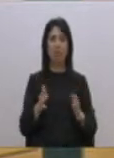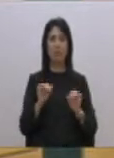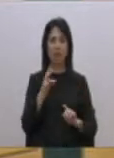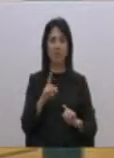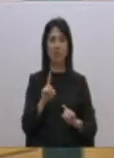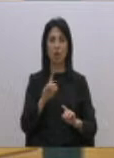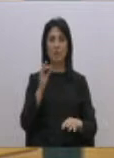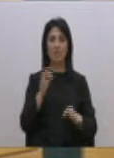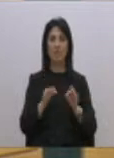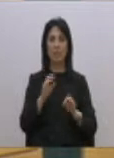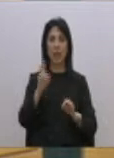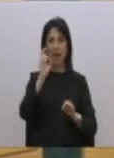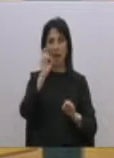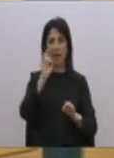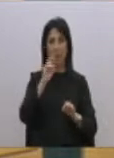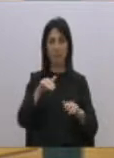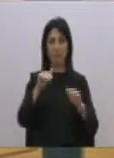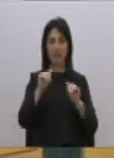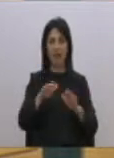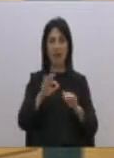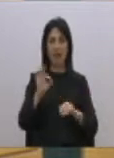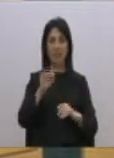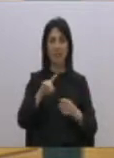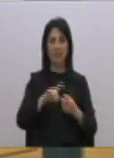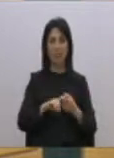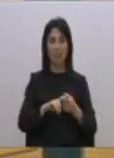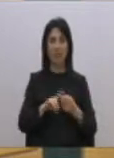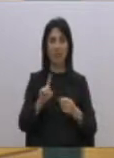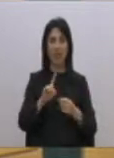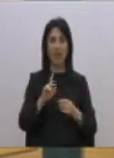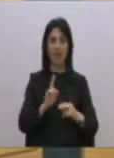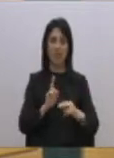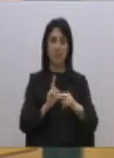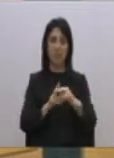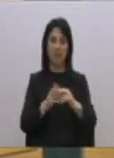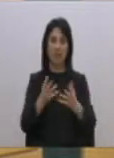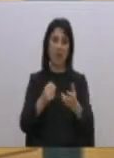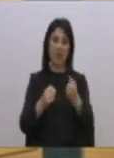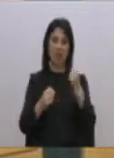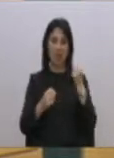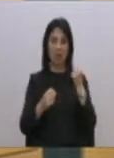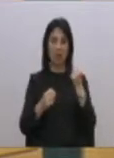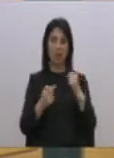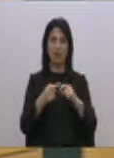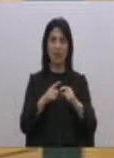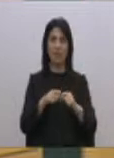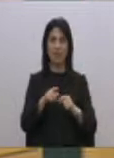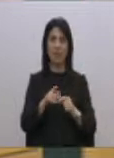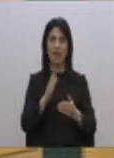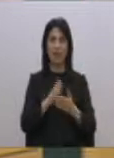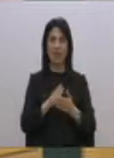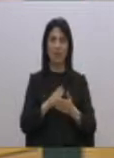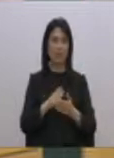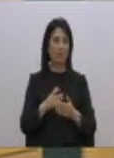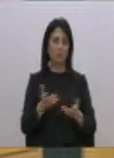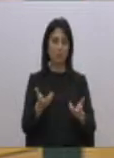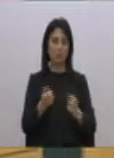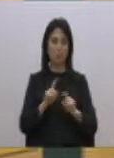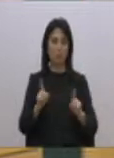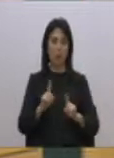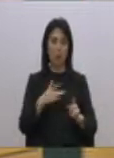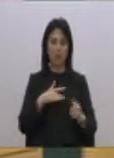შეიძლება კონდეთ ხელისუფლების გადაწყვეტილებებზე გარკვეული ბერკეტები ხელში აიღონ. ეს რასაკვირველია, რომ კატეგორიულად